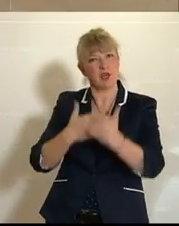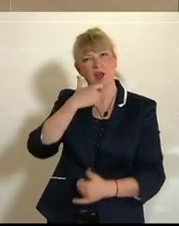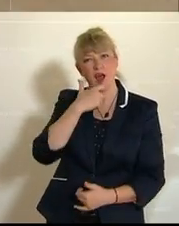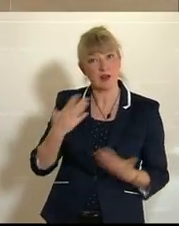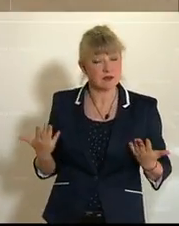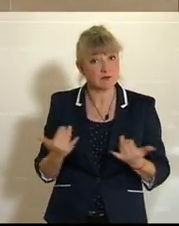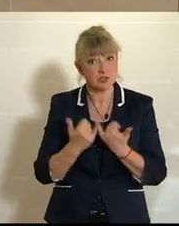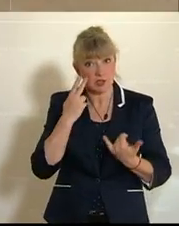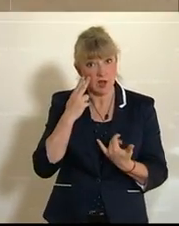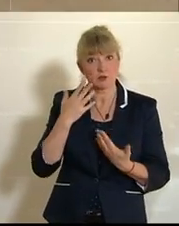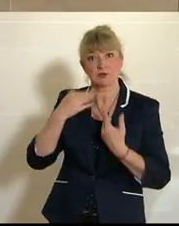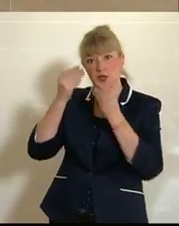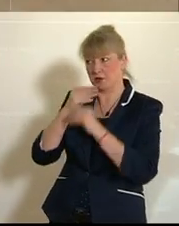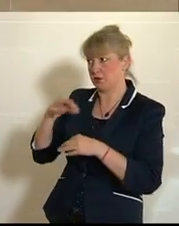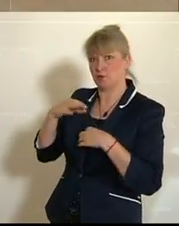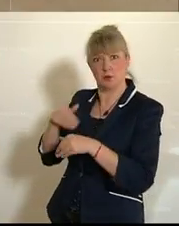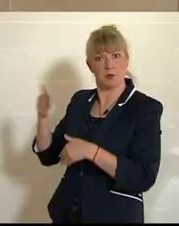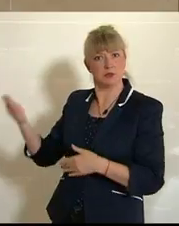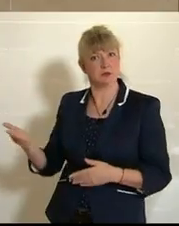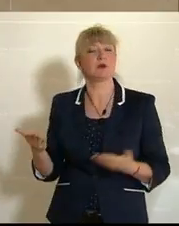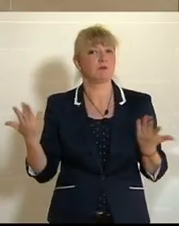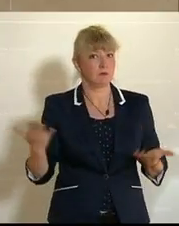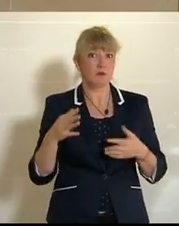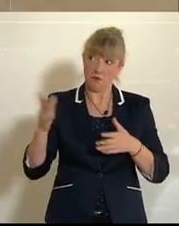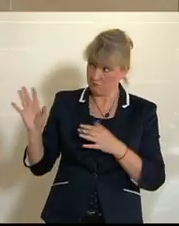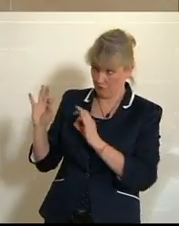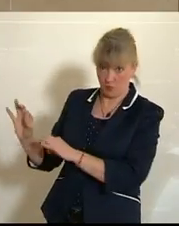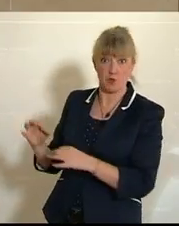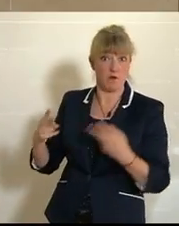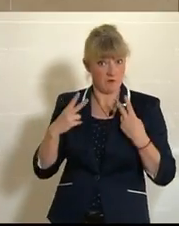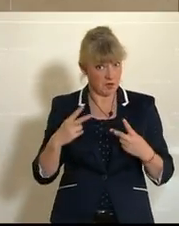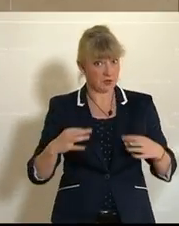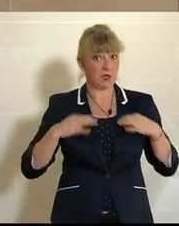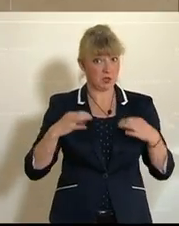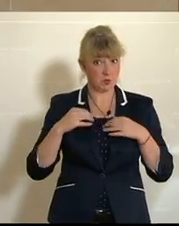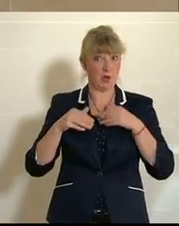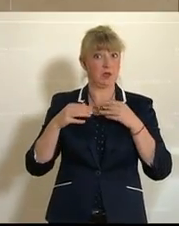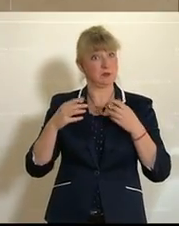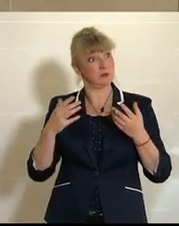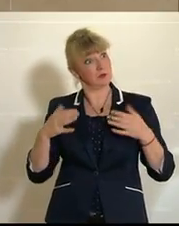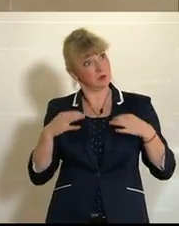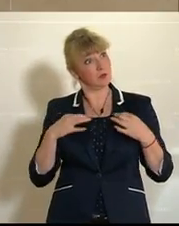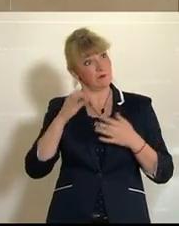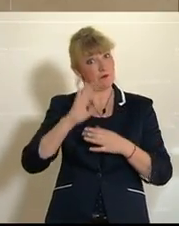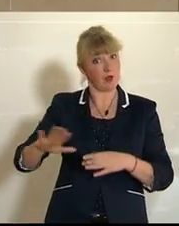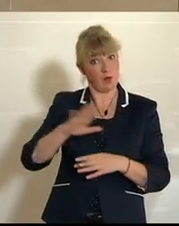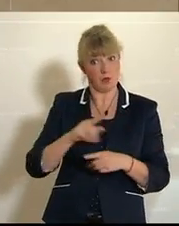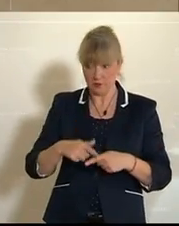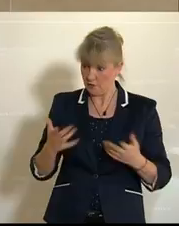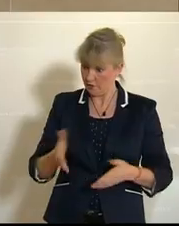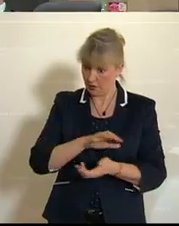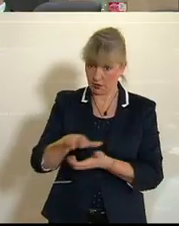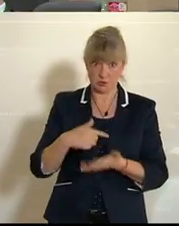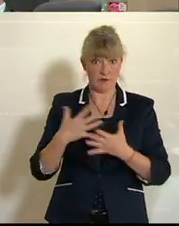Sehr geehrter Herr Gesundheitsminister, wie wichtig ist Ihnen die Gesundheit der Frauen wirklich, die unser Land am Laufen hielten und halten, auch in dieser